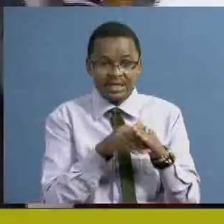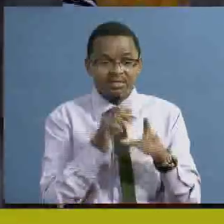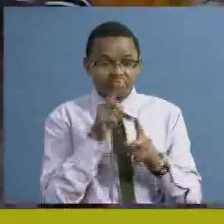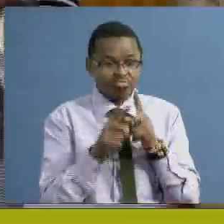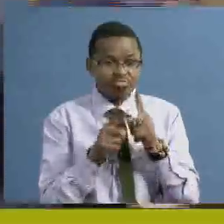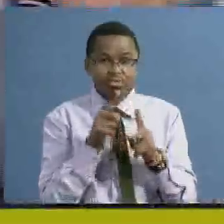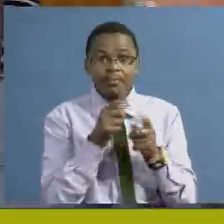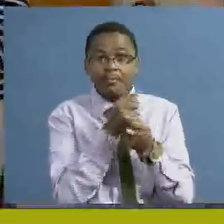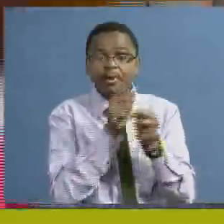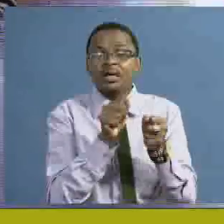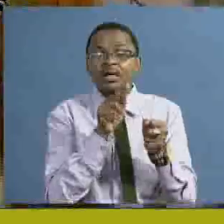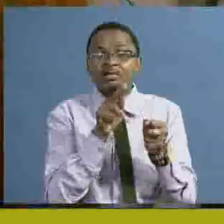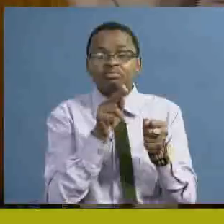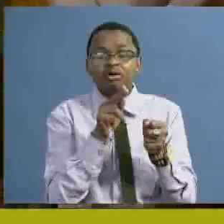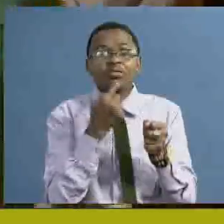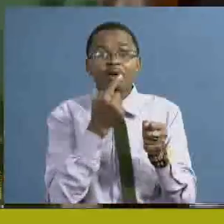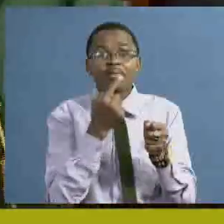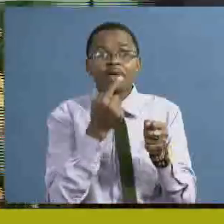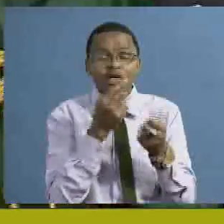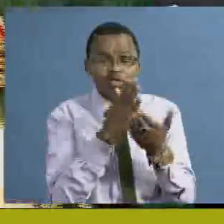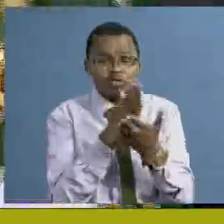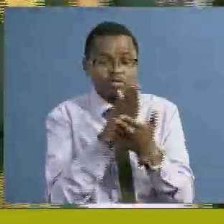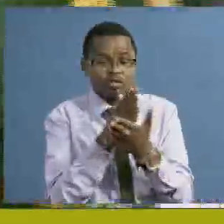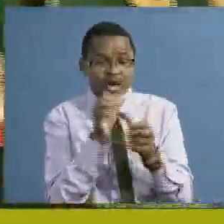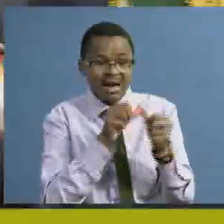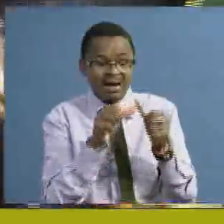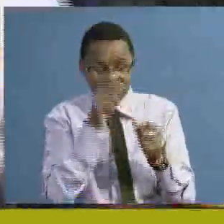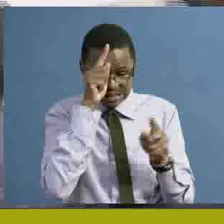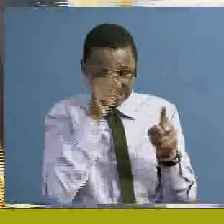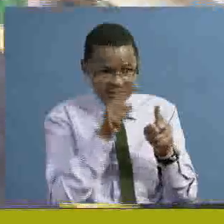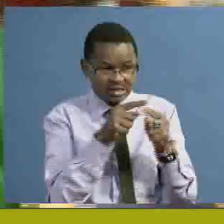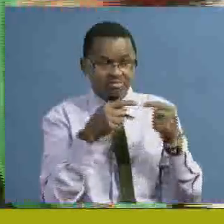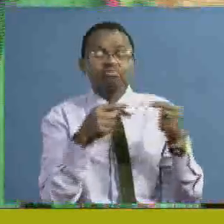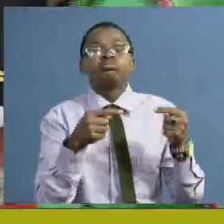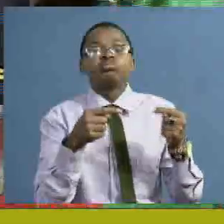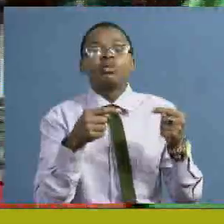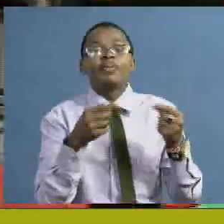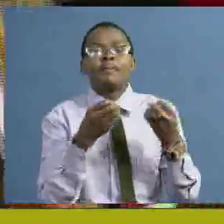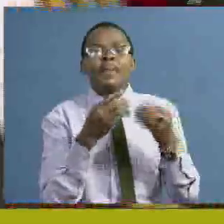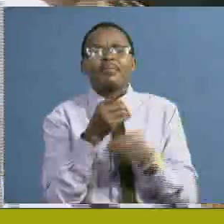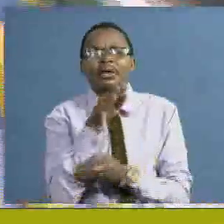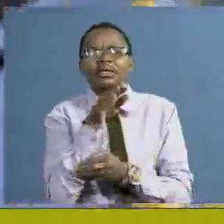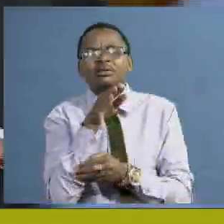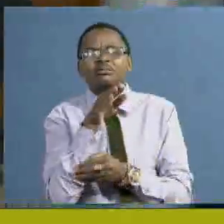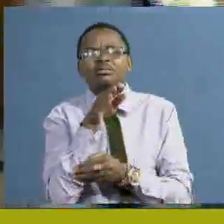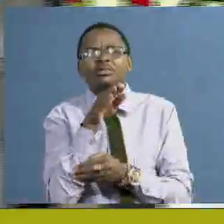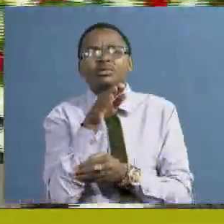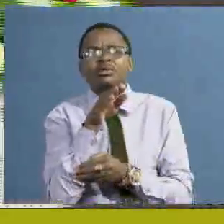hotuba ya kitaifa, Rais Uhuru hakuelezea bayana kuhusiana na maelewano yake na kiongozi wa upinzani. Wengi wakijiuliza, je,